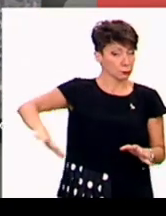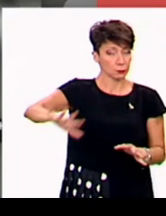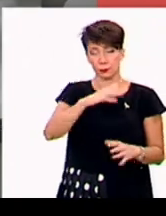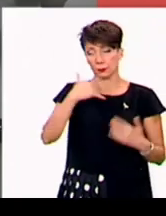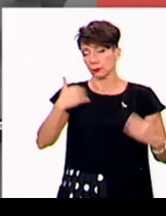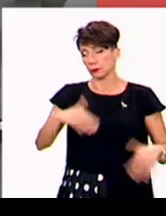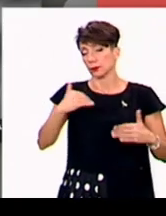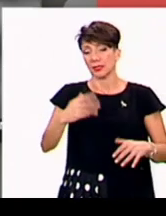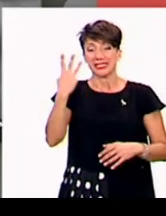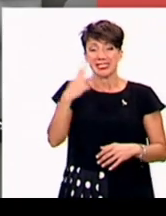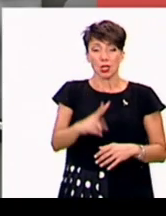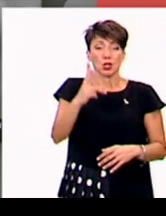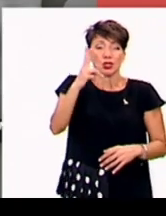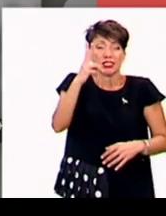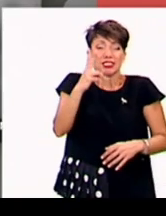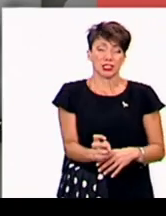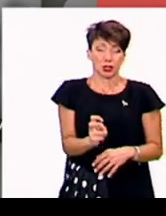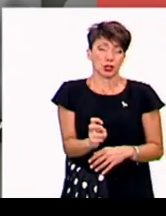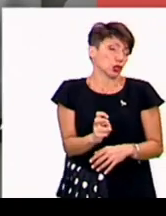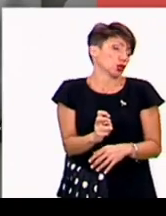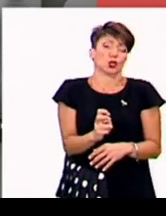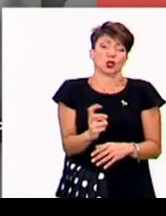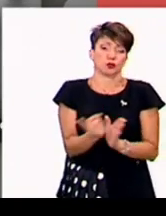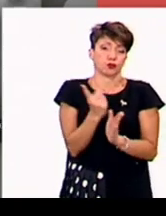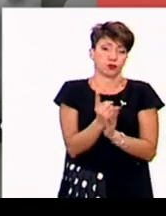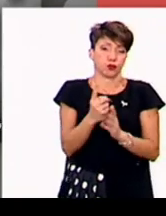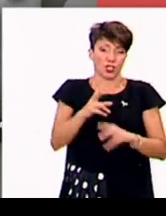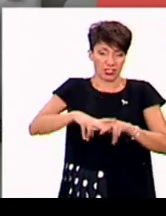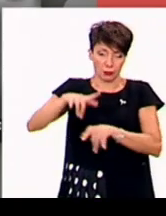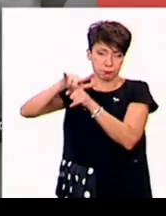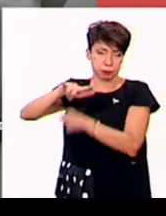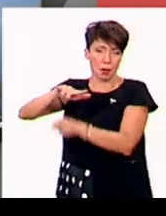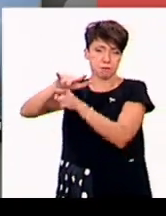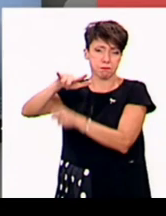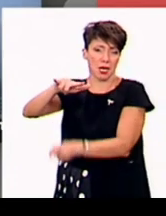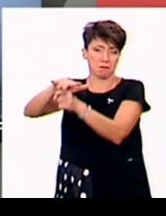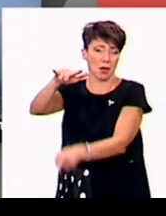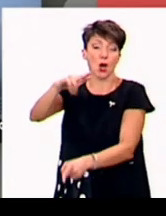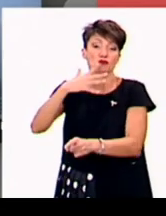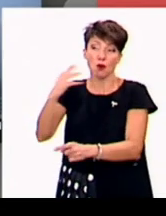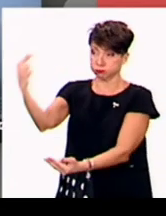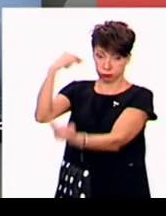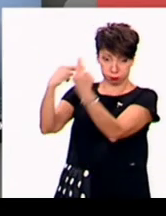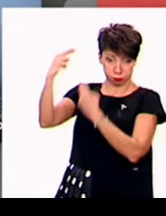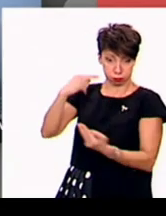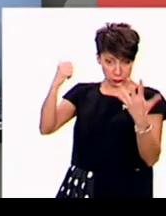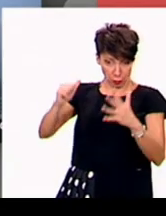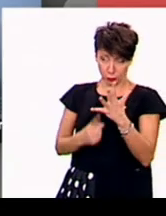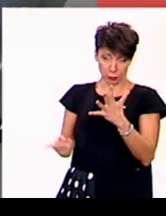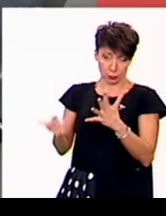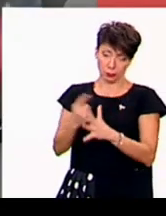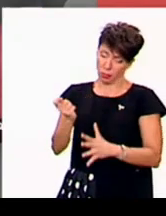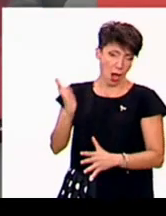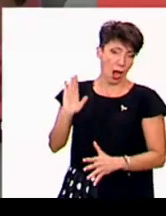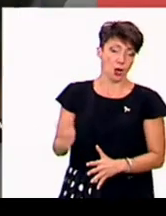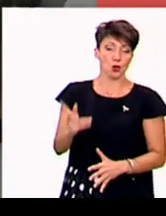τις 320 πυραυλικές επιθέσεις των Ισραηλινών αντίπινα στις 600 ρουκέτες της Χαμάς. Τουλάχιστον